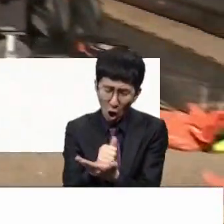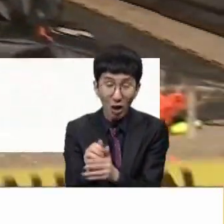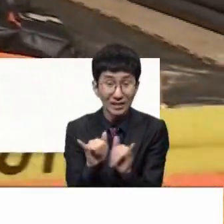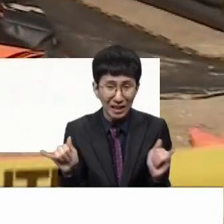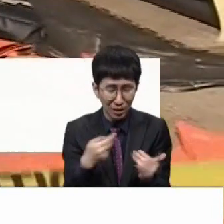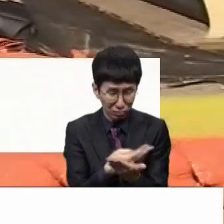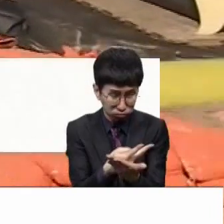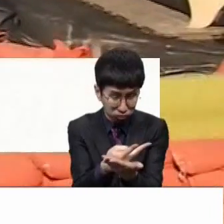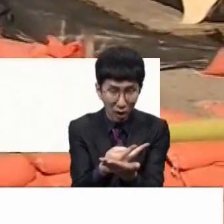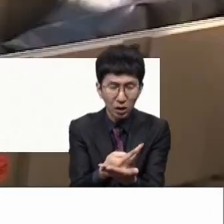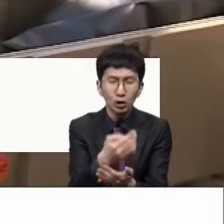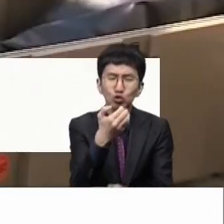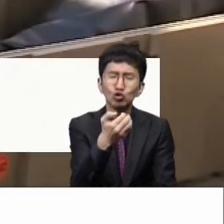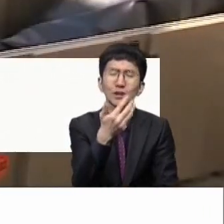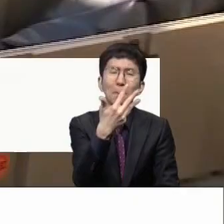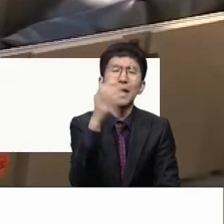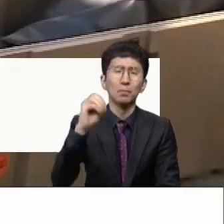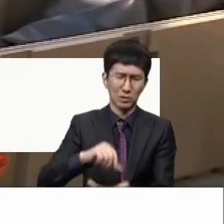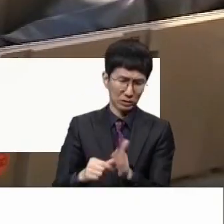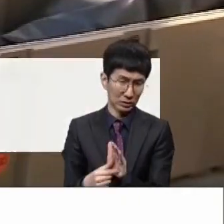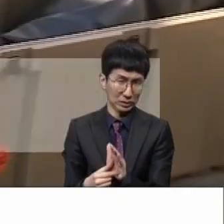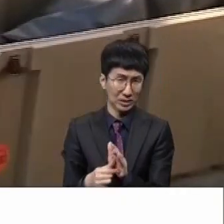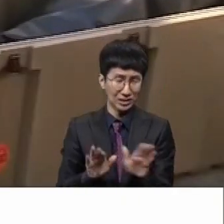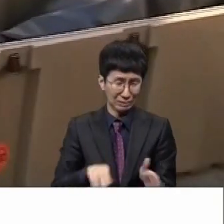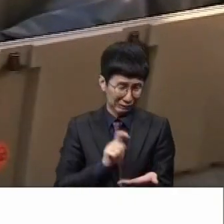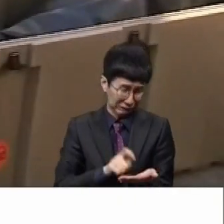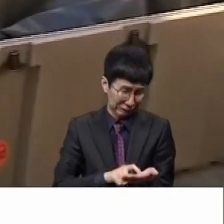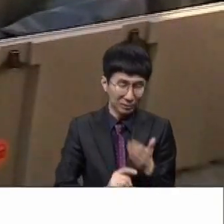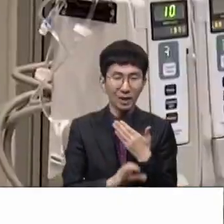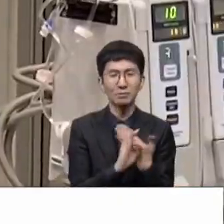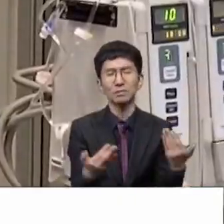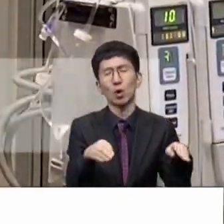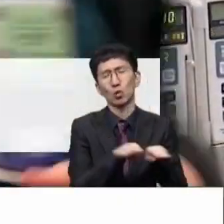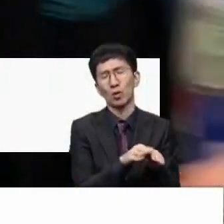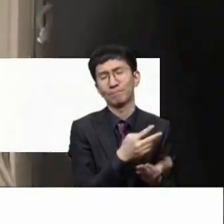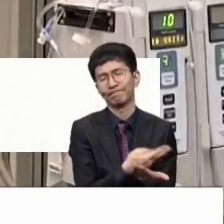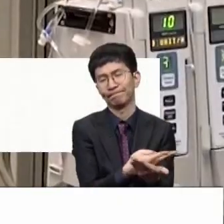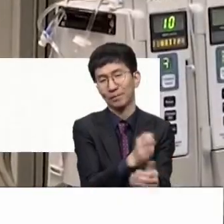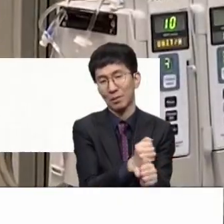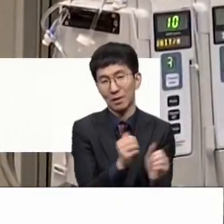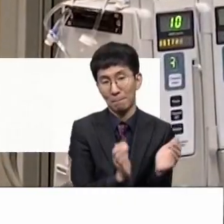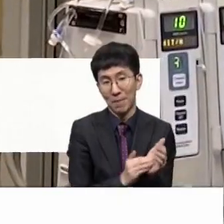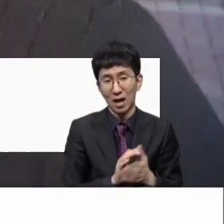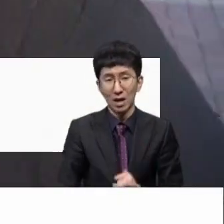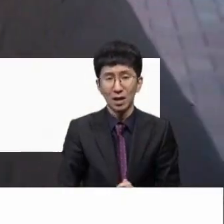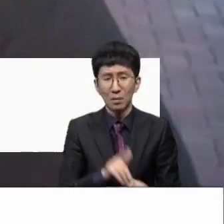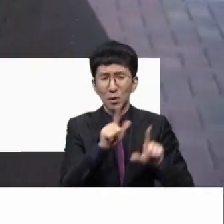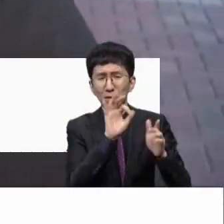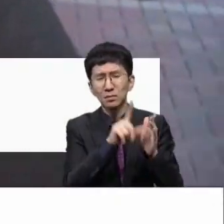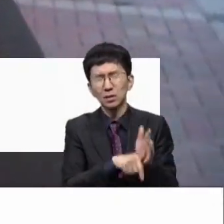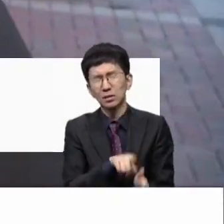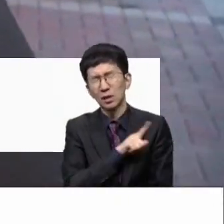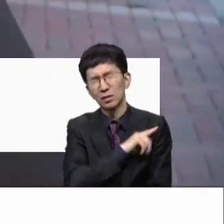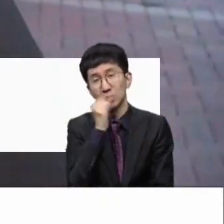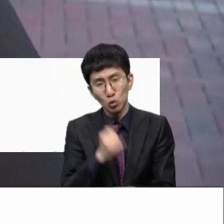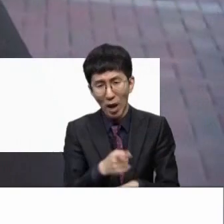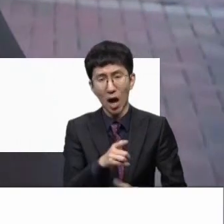가동률이 98%까지 치솟자 급히 손을 쓴 겁니다. It's the worst I've ever seen. I've been a nurse for 40